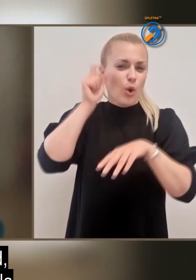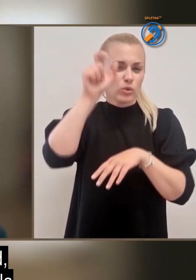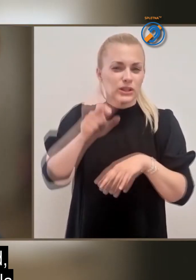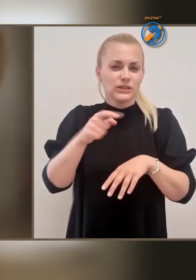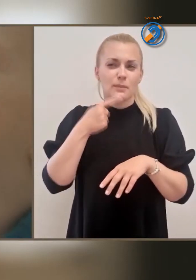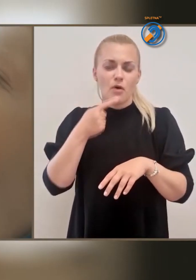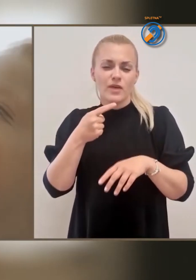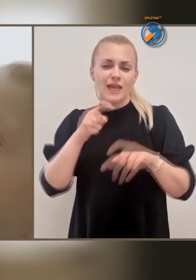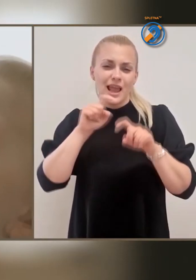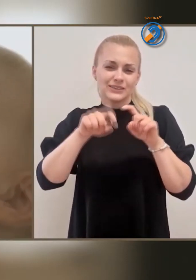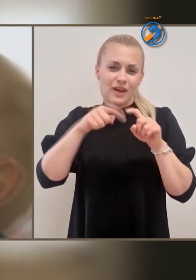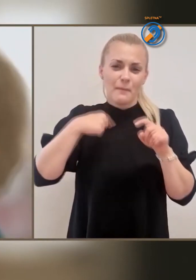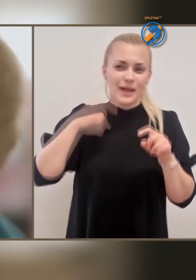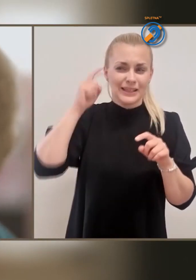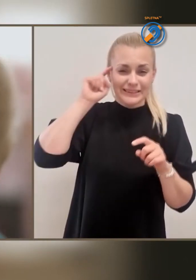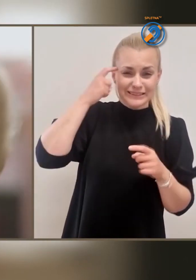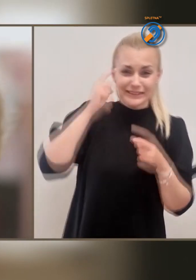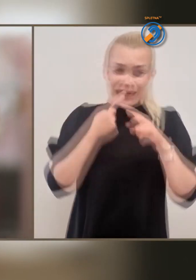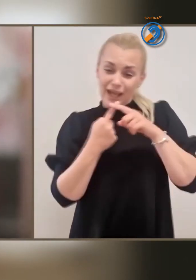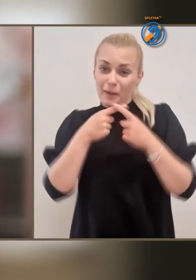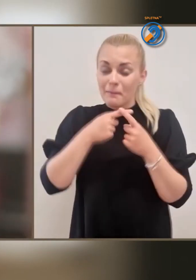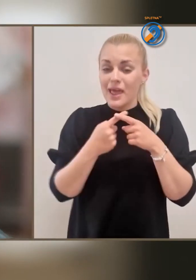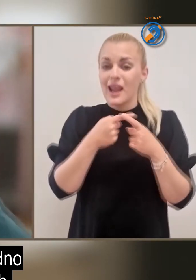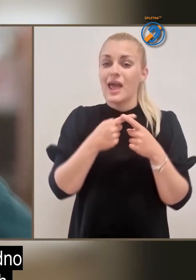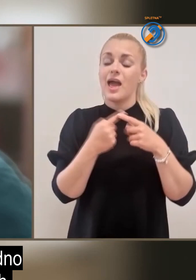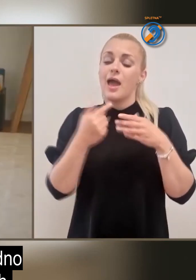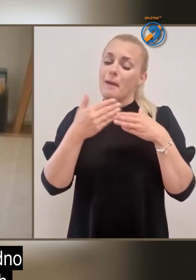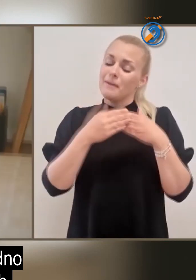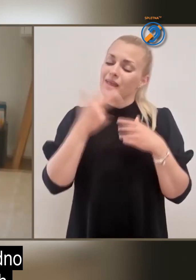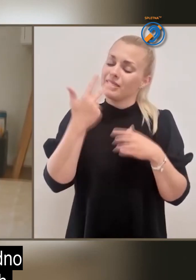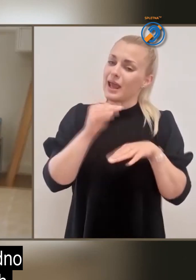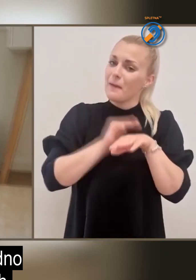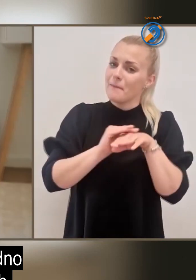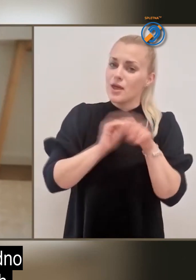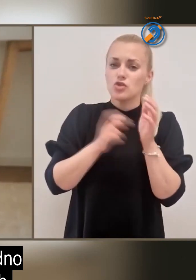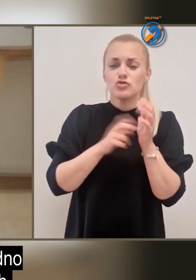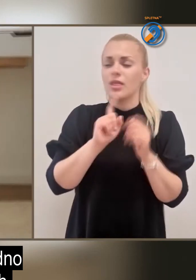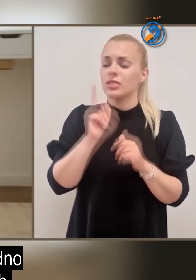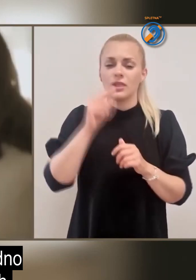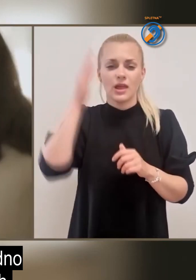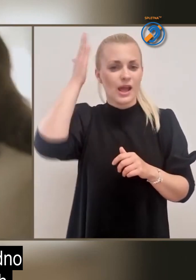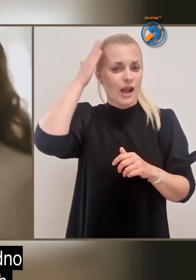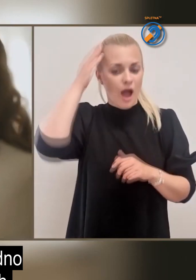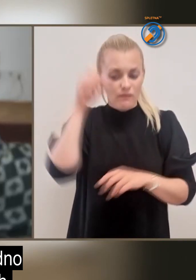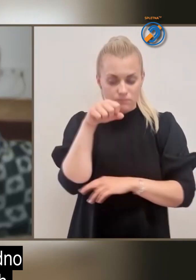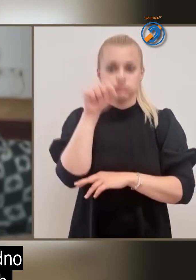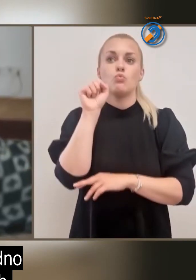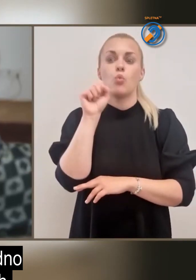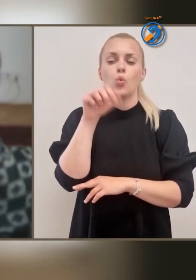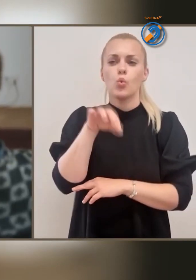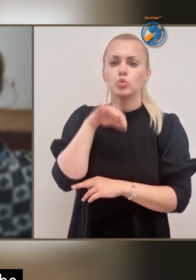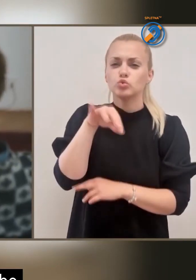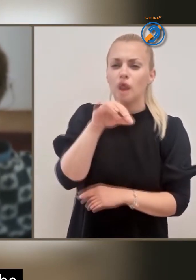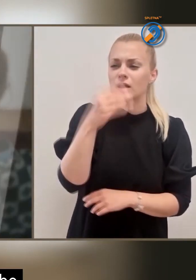zdravnici povedala nekatere stvari, katere so me skrbele. Pri 3 mesecih še vedno ni držal glave in da